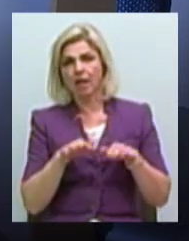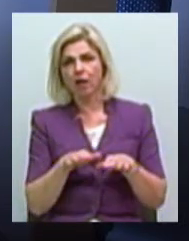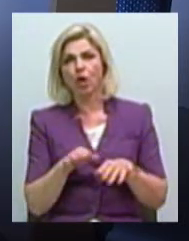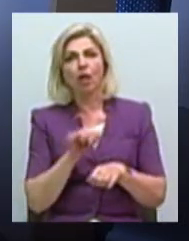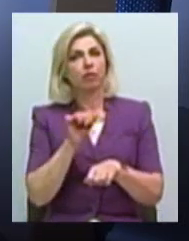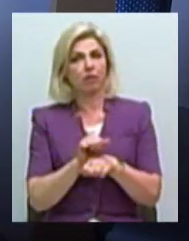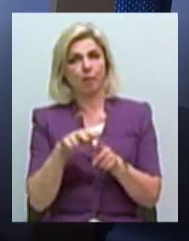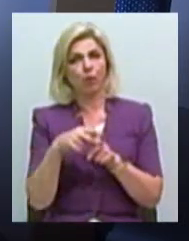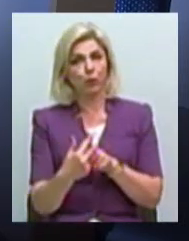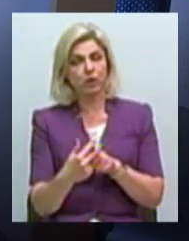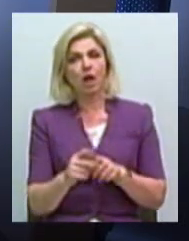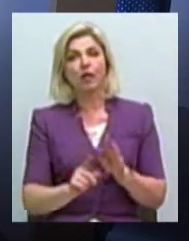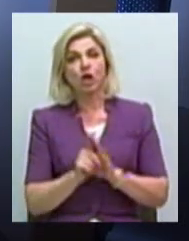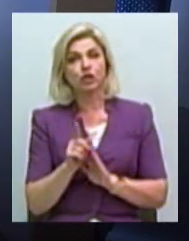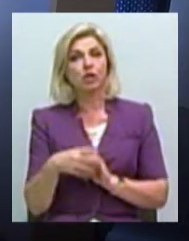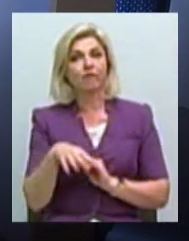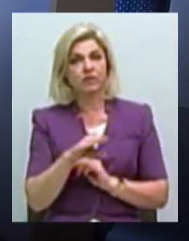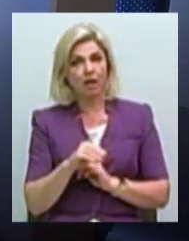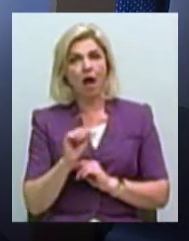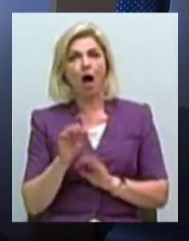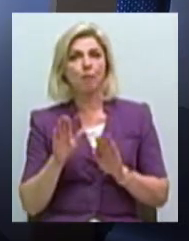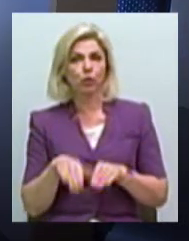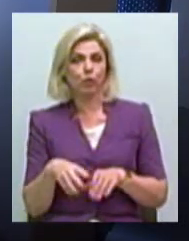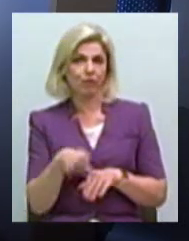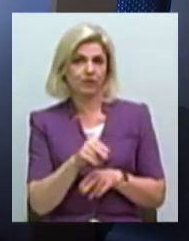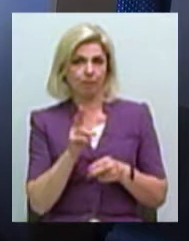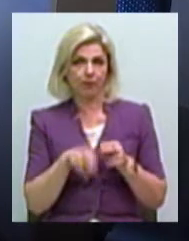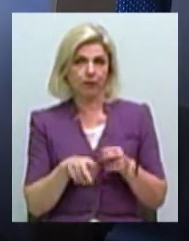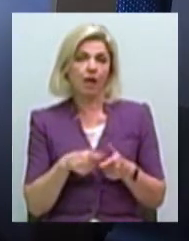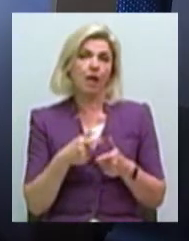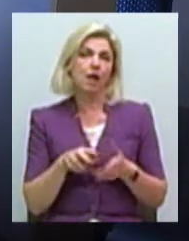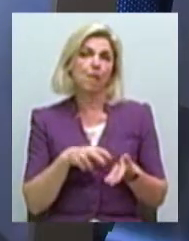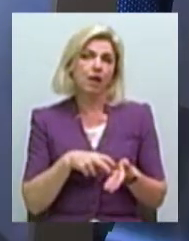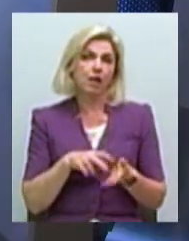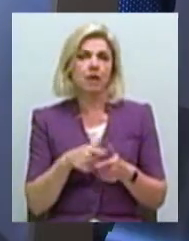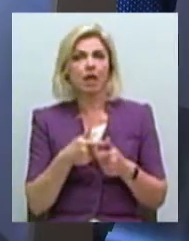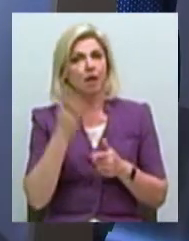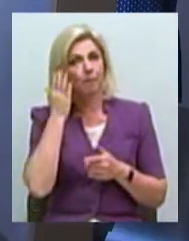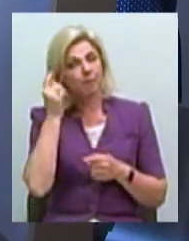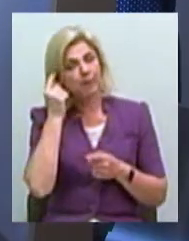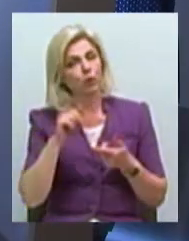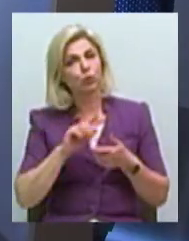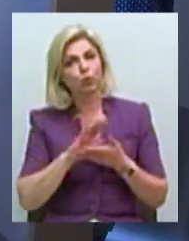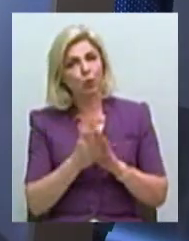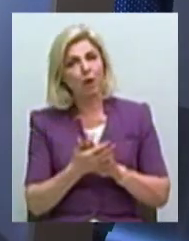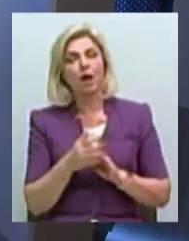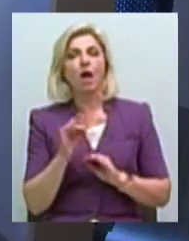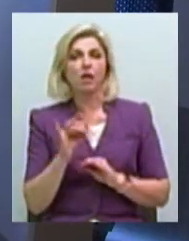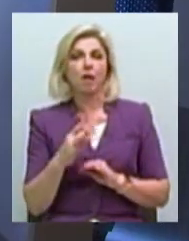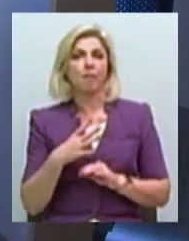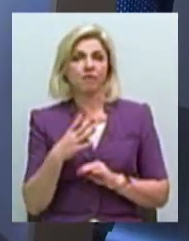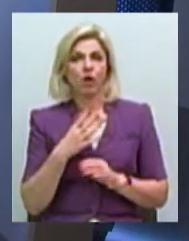что начинают все, а потом почему-то все перестают. То ли боятся, то ли передумали. Ну, как Евгений уже говорил, если создаются